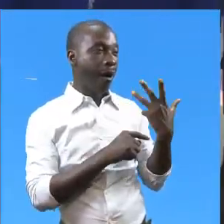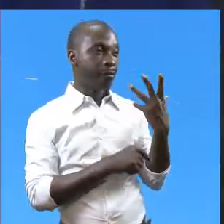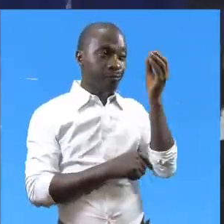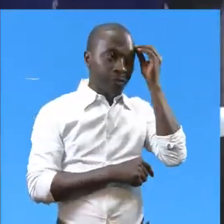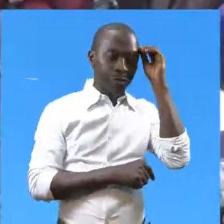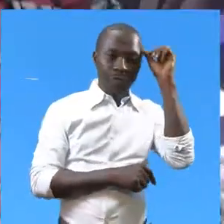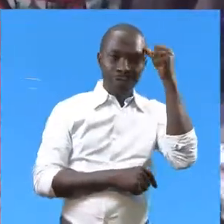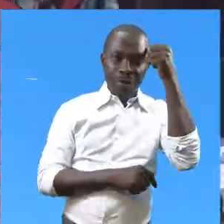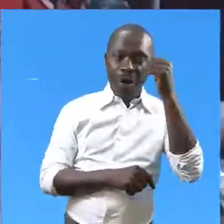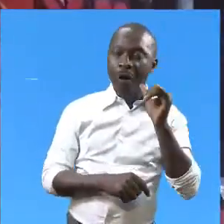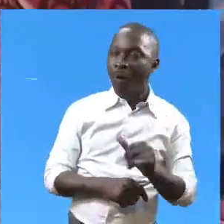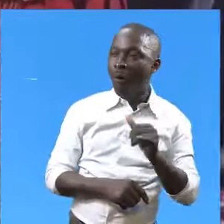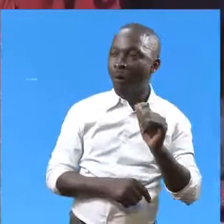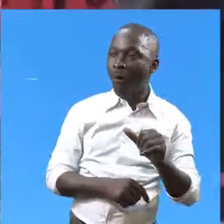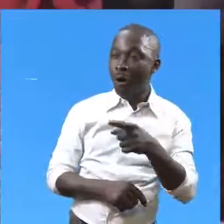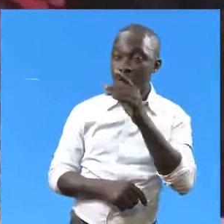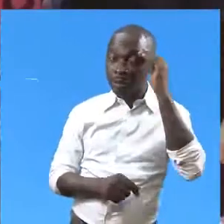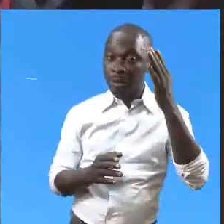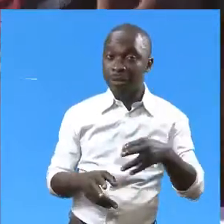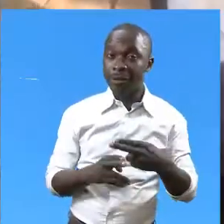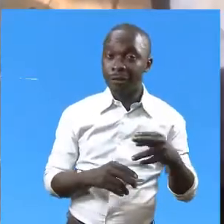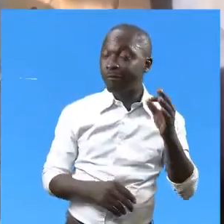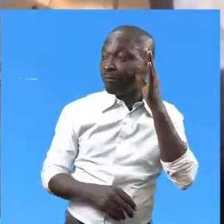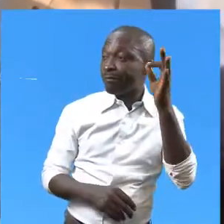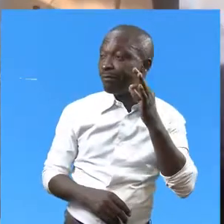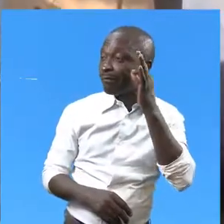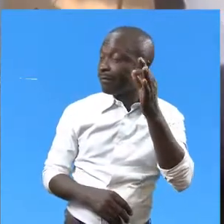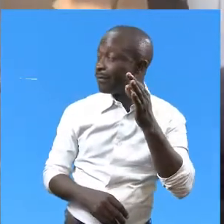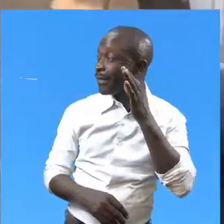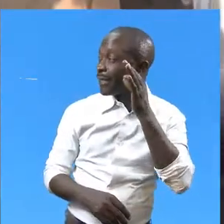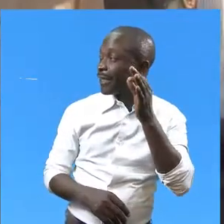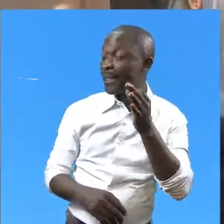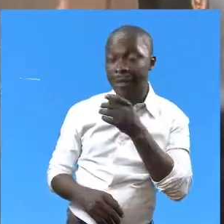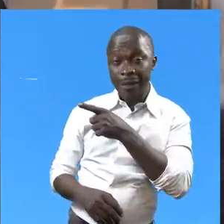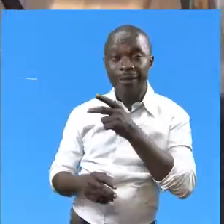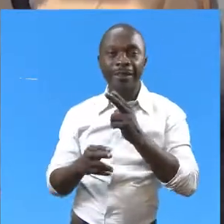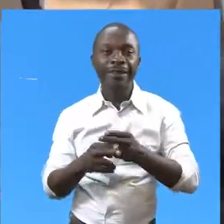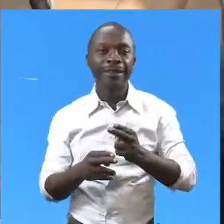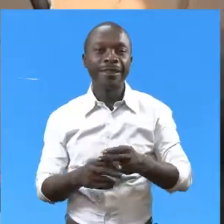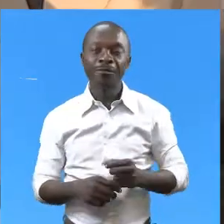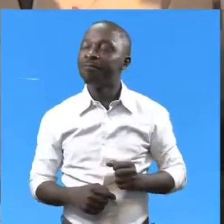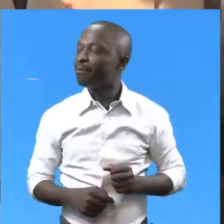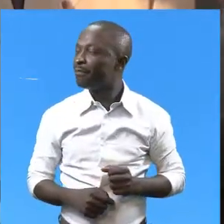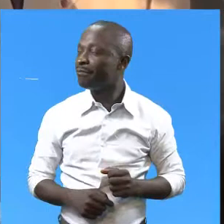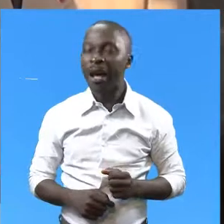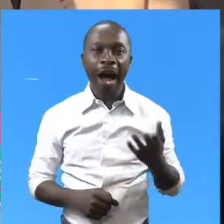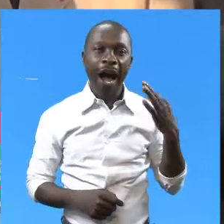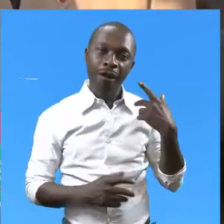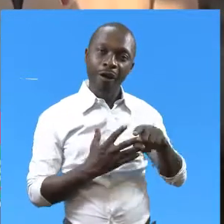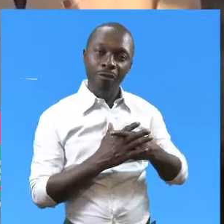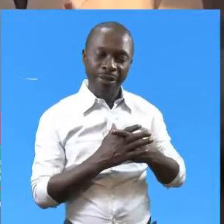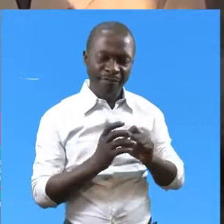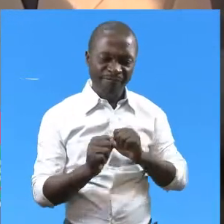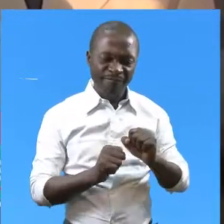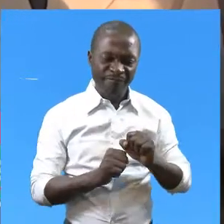triennal spécial jeune par le ministre Mounouma Fotso. Je voudrais me réjouir déjà à cette étape